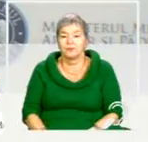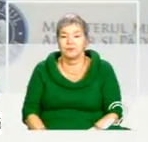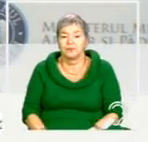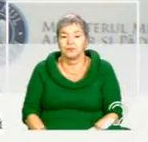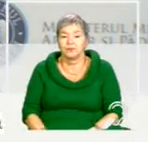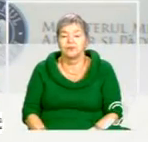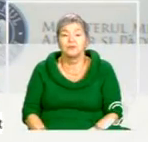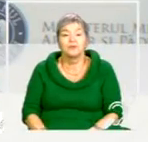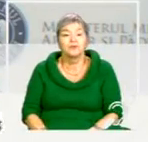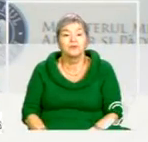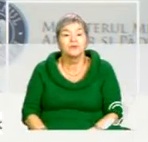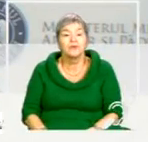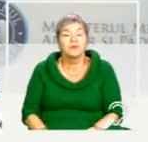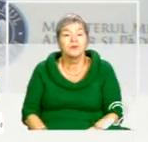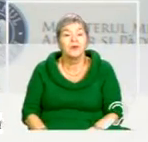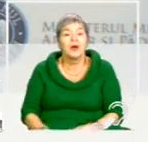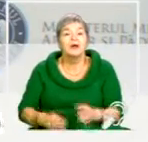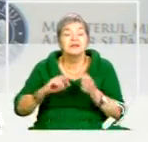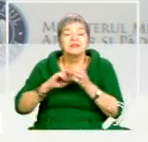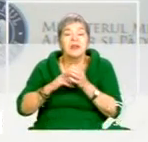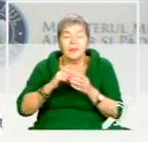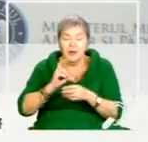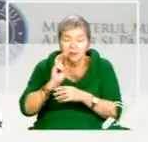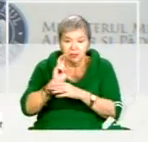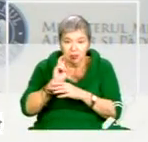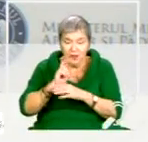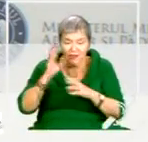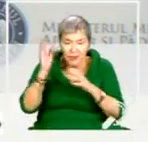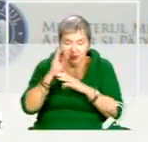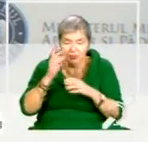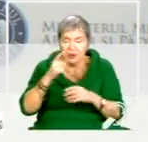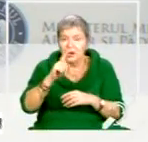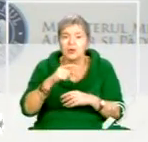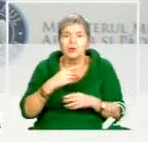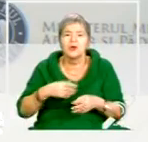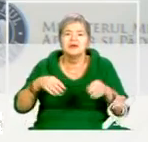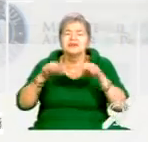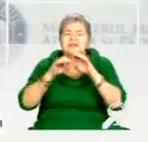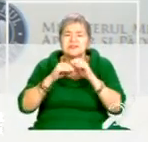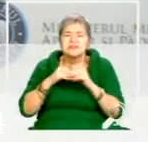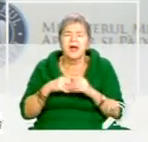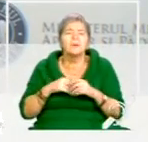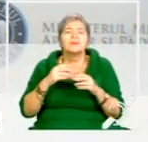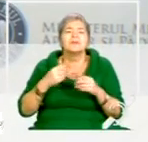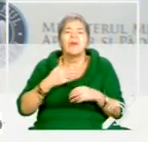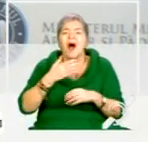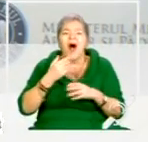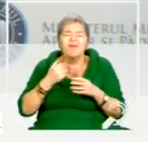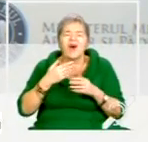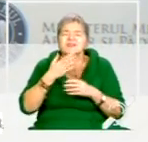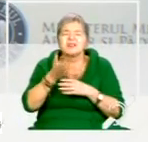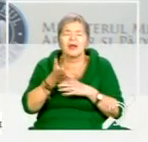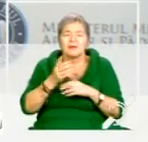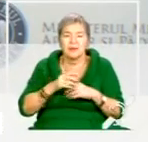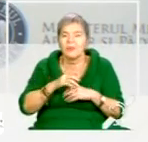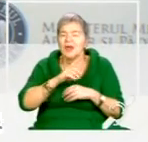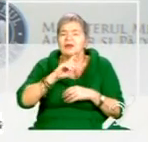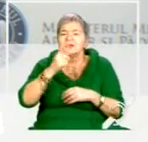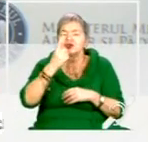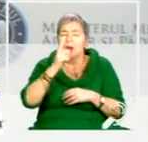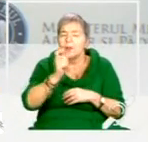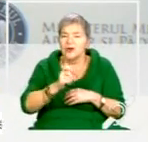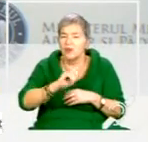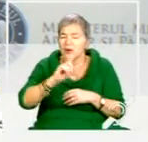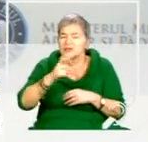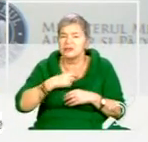Ne pregătim să supraveghem pădurea cu tehnologii avansate. Niciun utilizator să nu poată